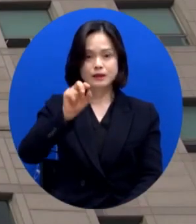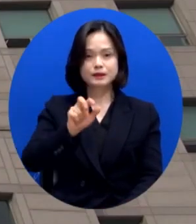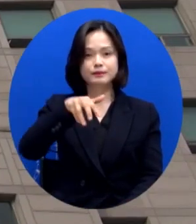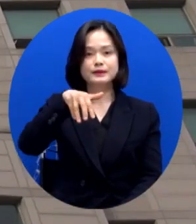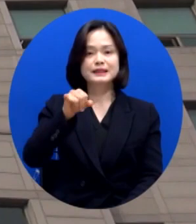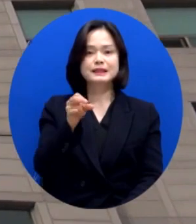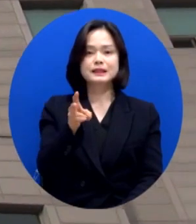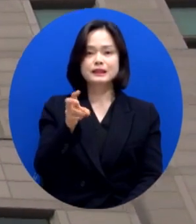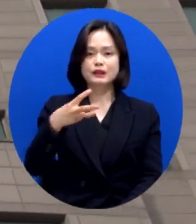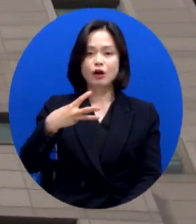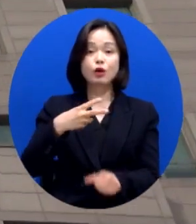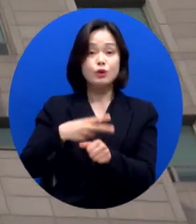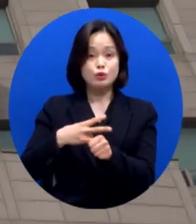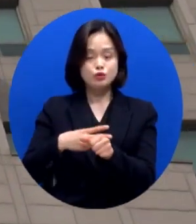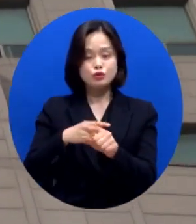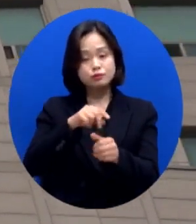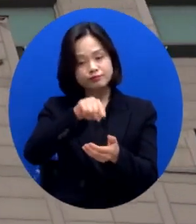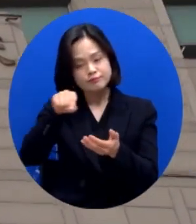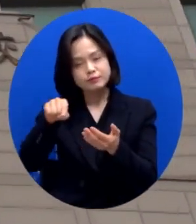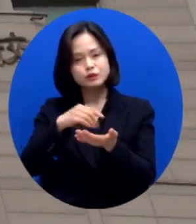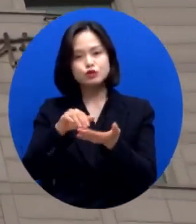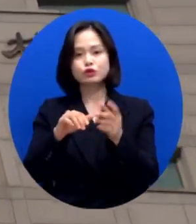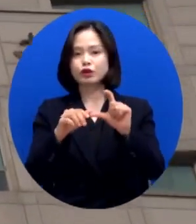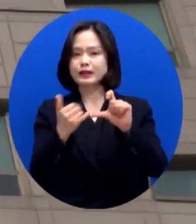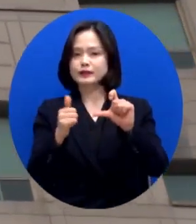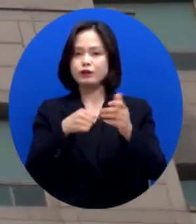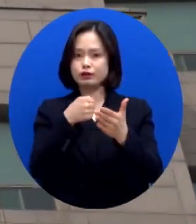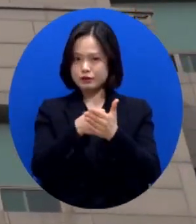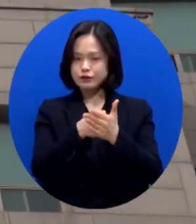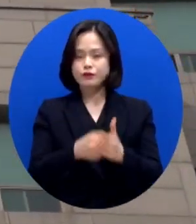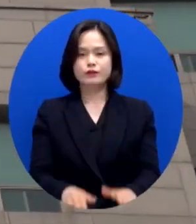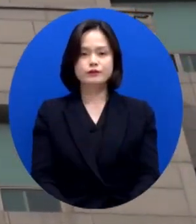등 15명입니다. 총신대